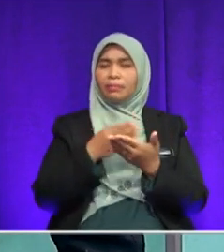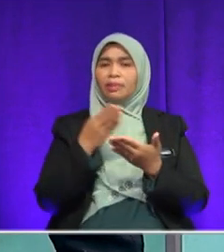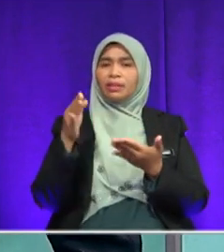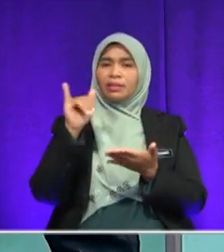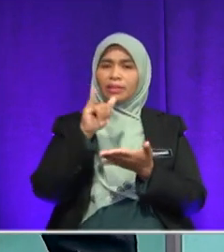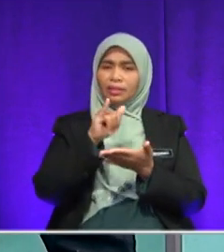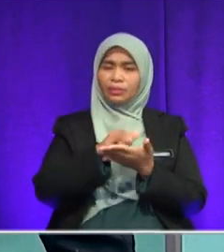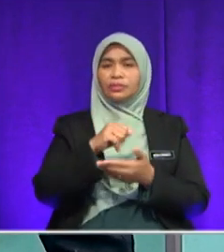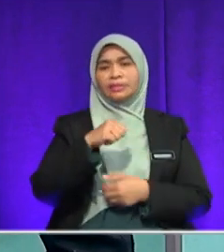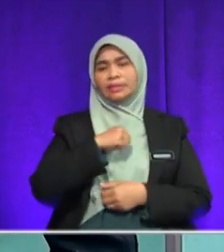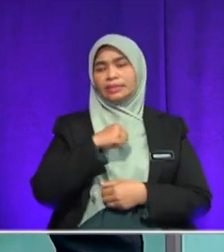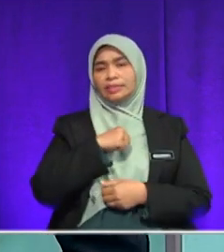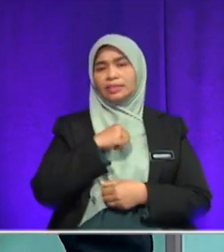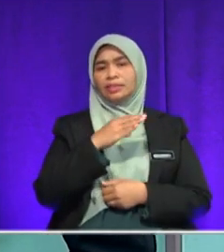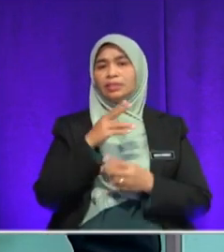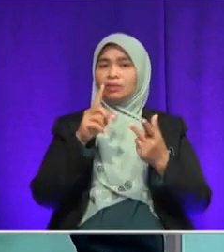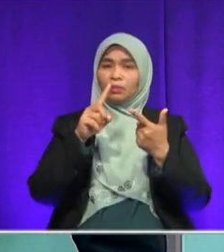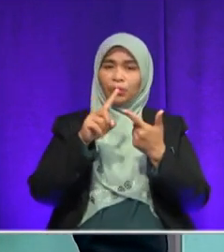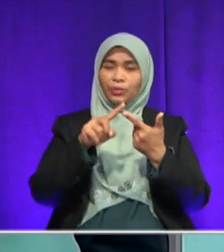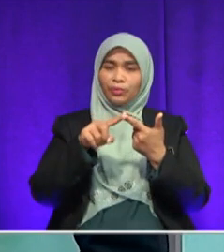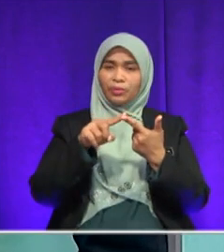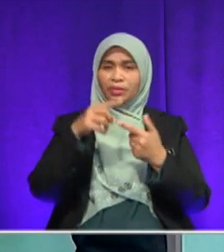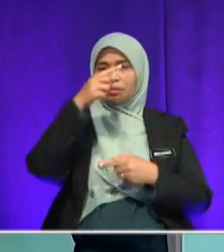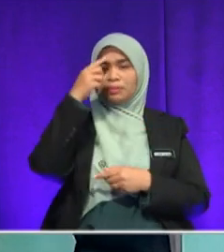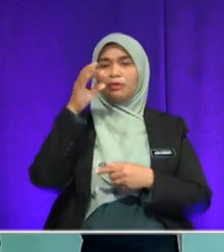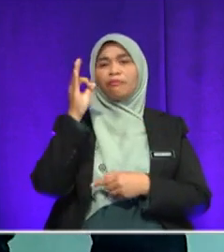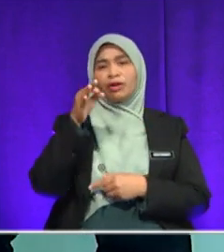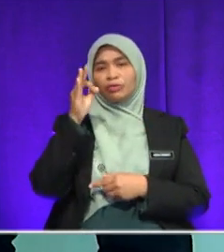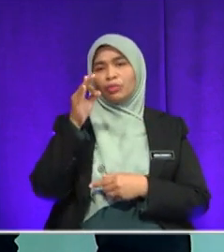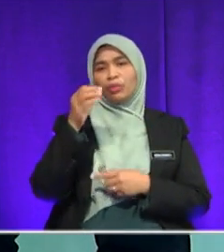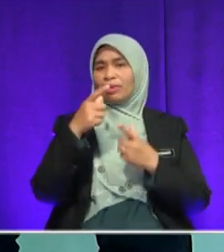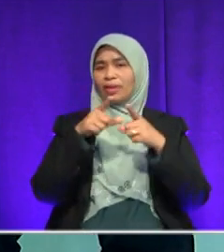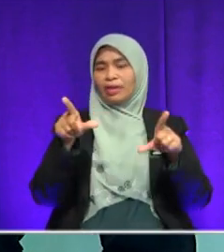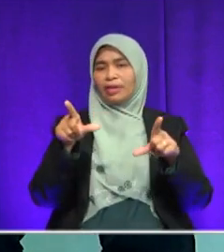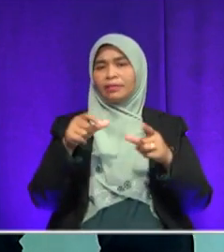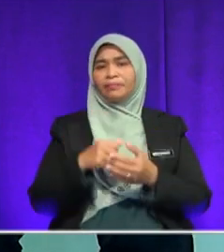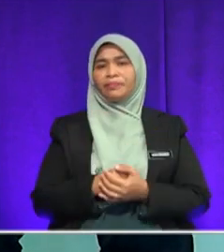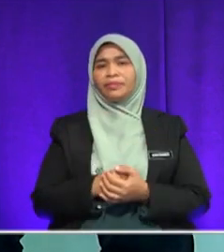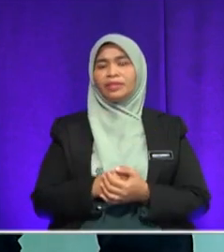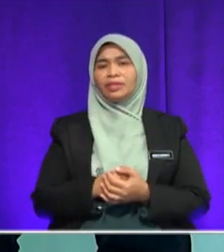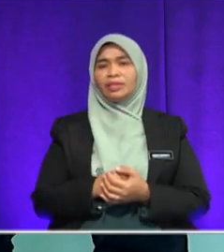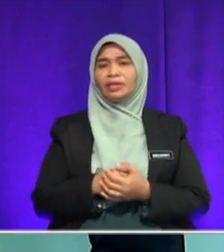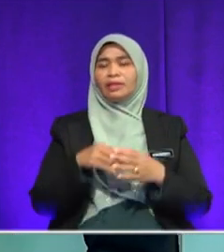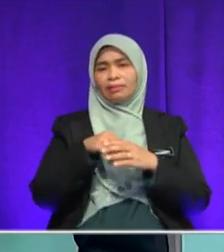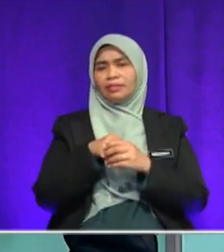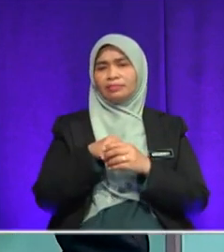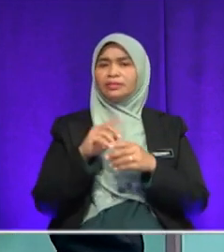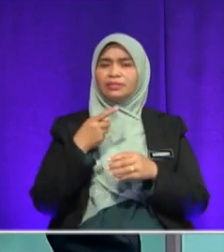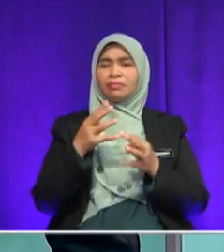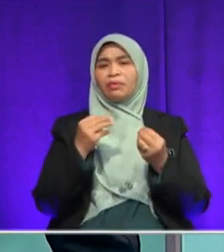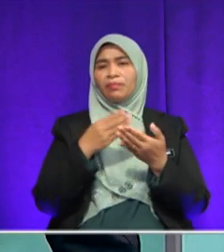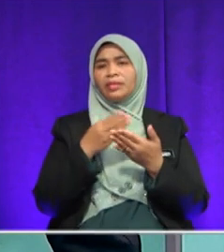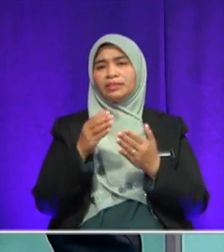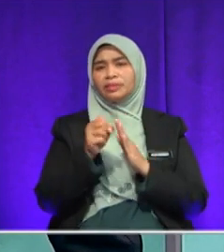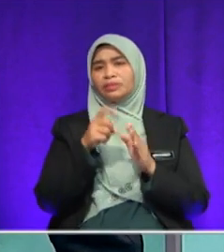itu sendiri. Yang kedua disebabkan oleh faktor-faktor lain. Okey, so dalam kita nak membeli satu barang,